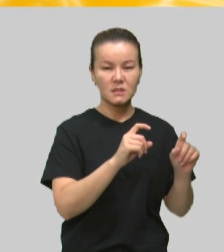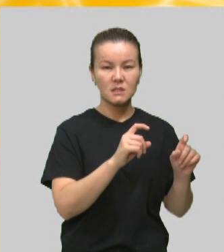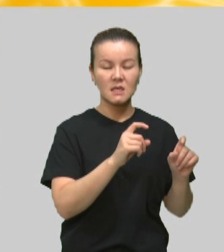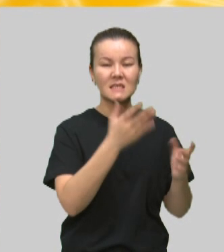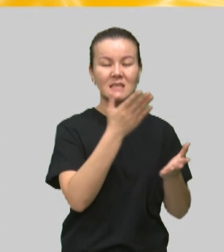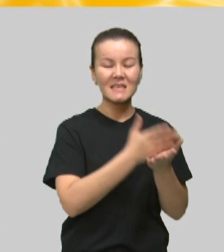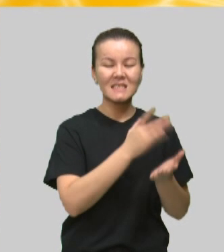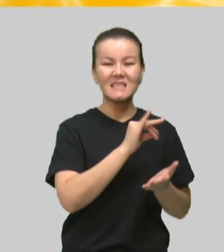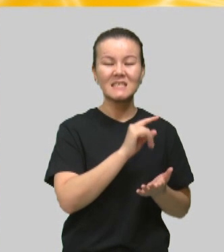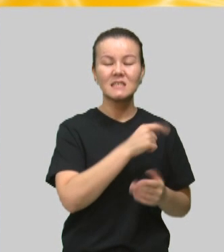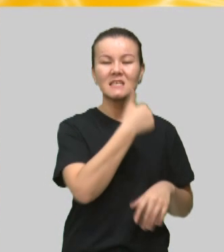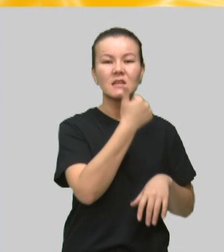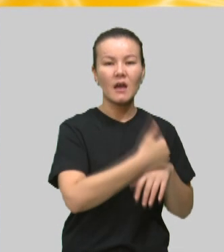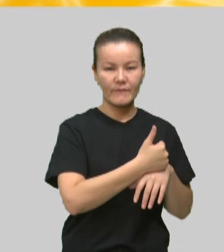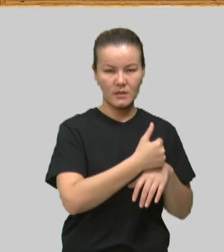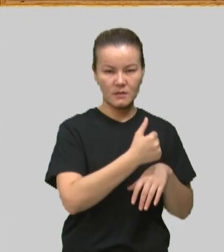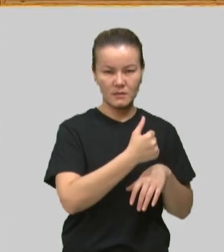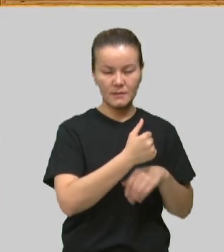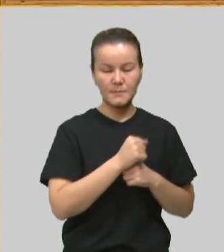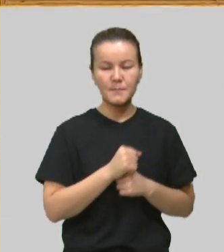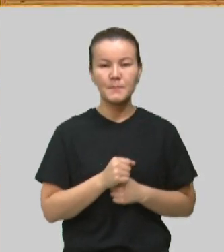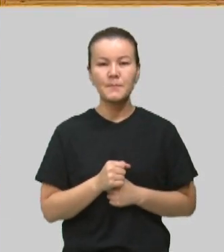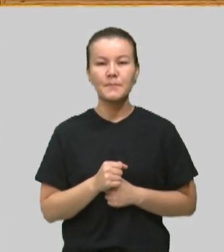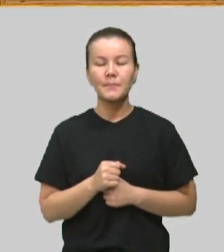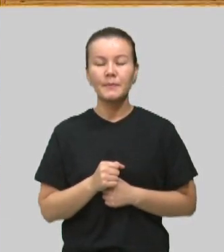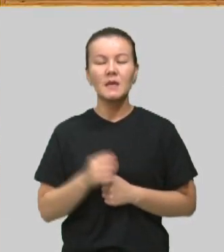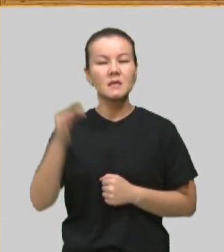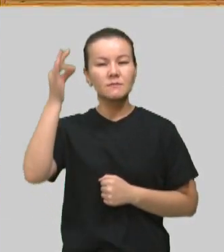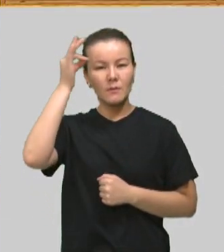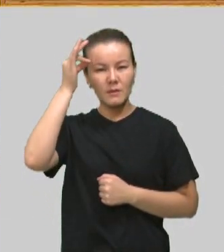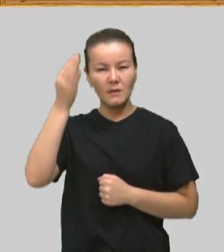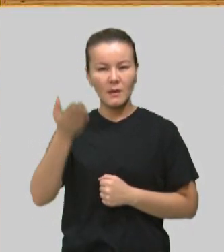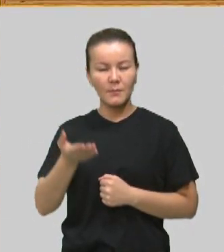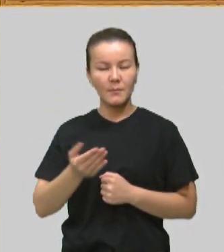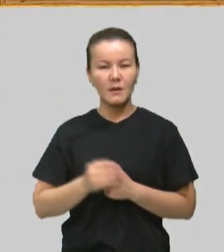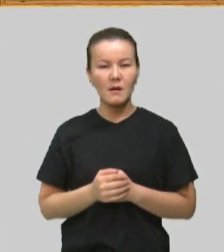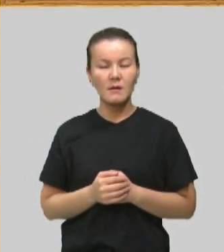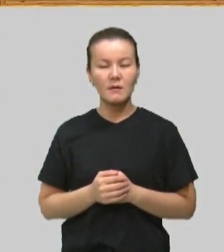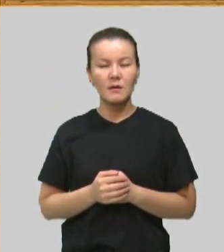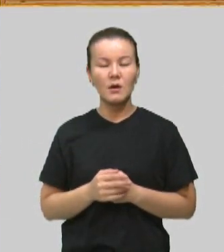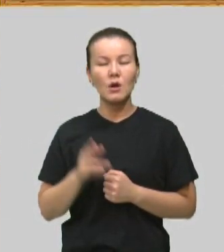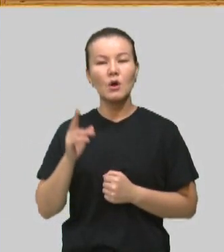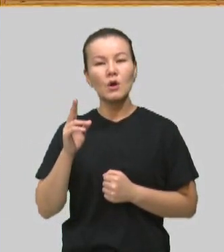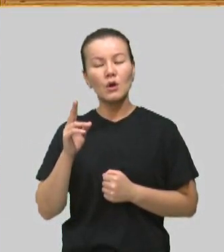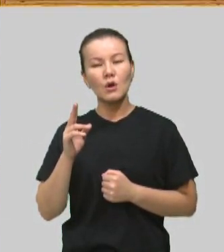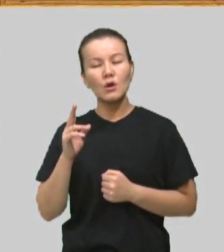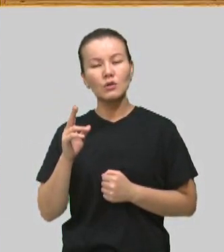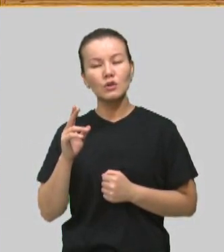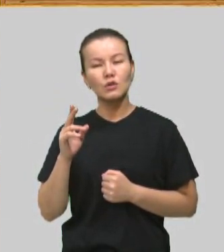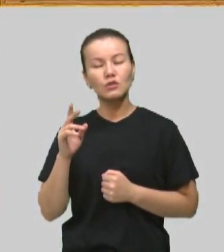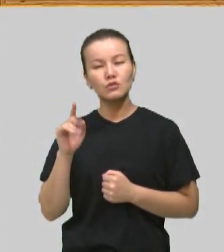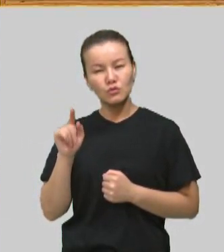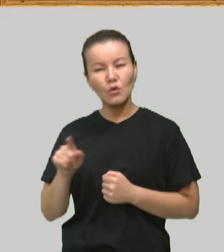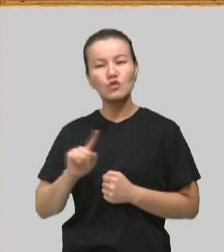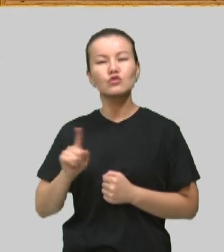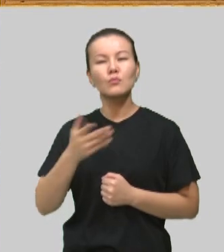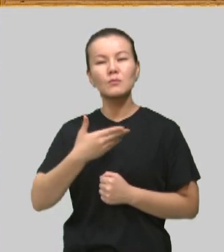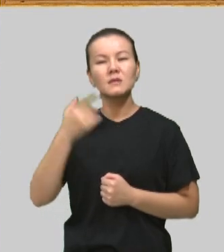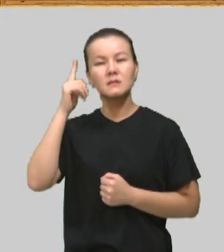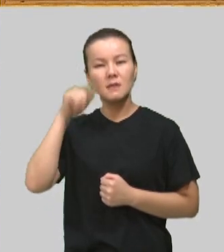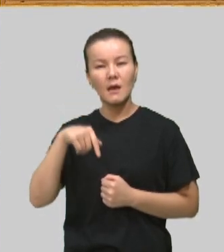только из главных. Вспоминаем то, что мы знаем.